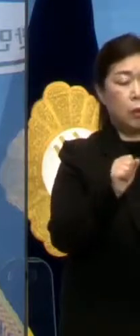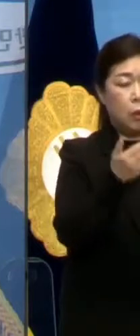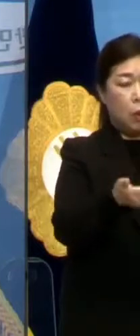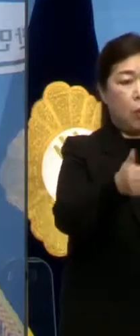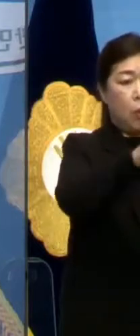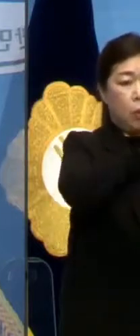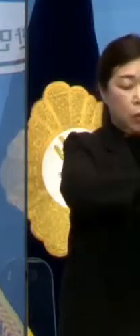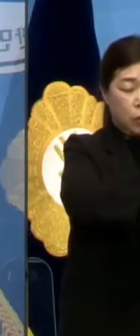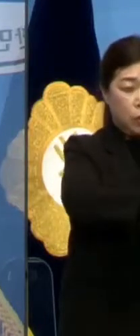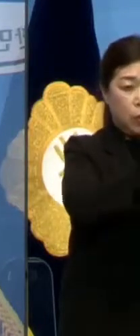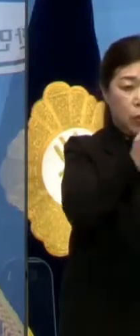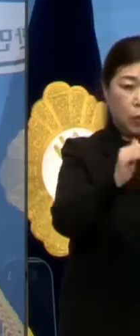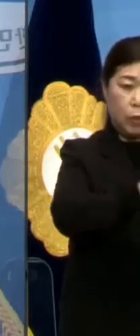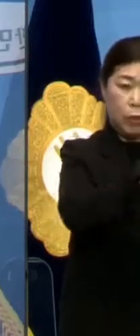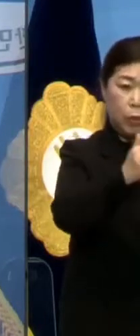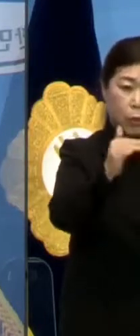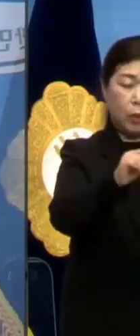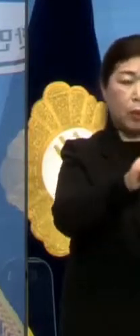언덕 위